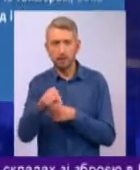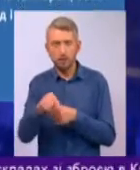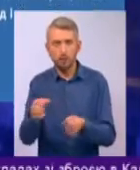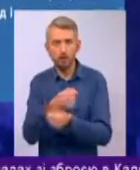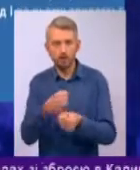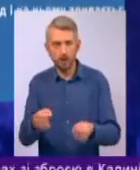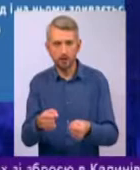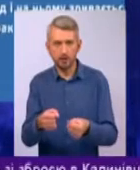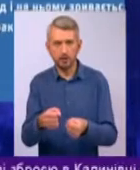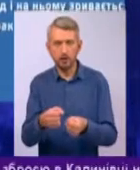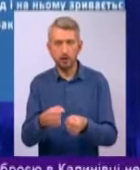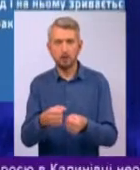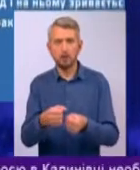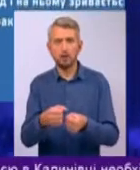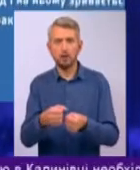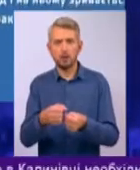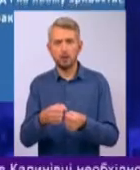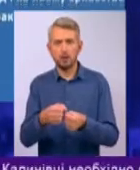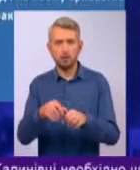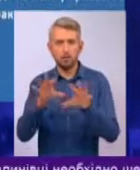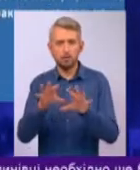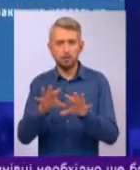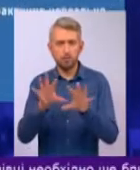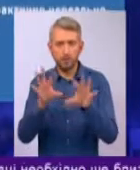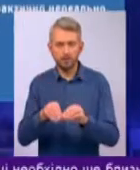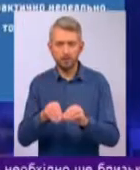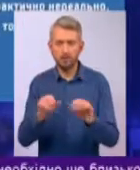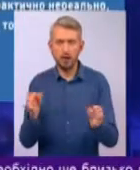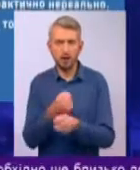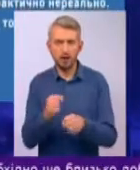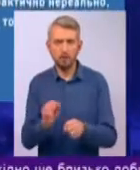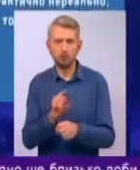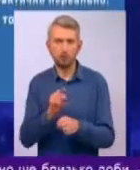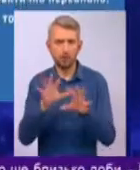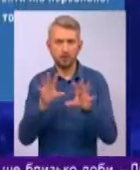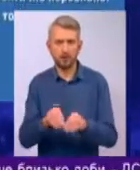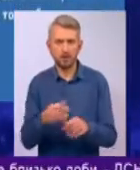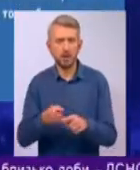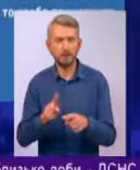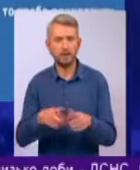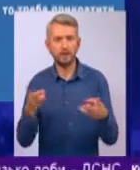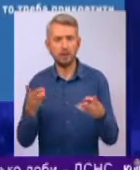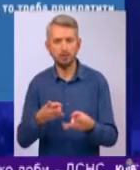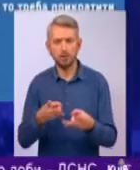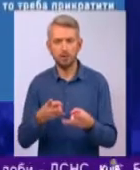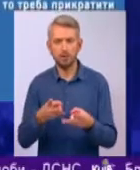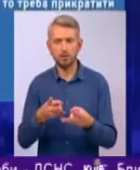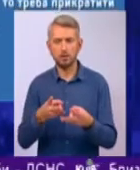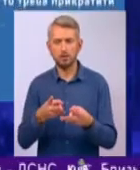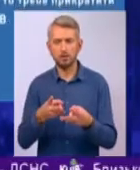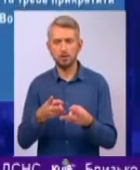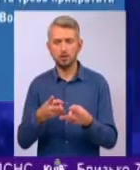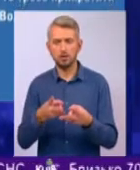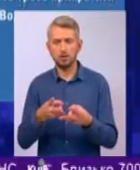зривається. Погасити практично нереально. Щоб його загасити, це треба відкрити доступ